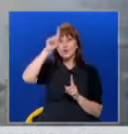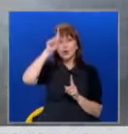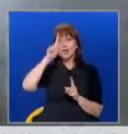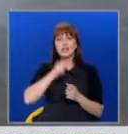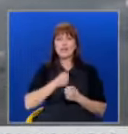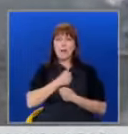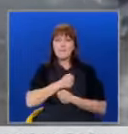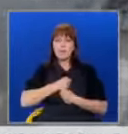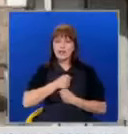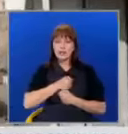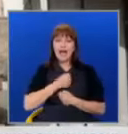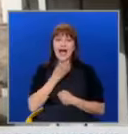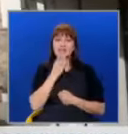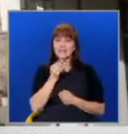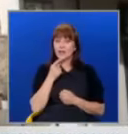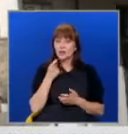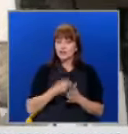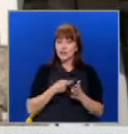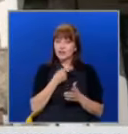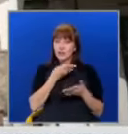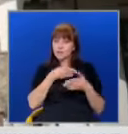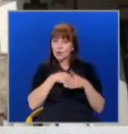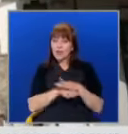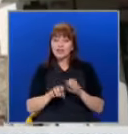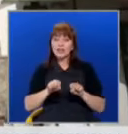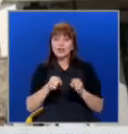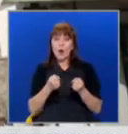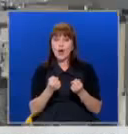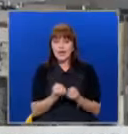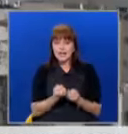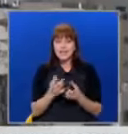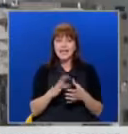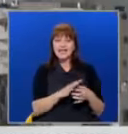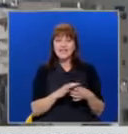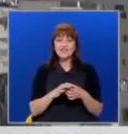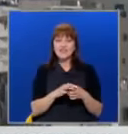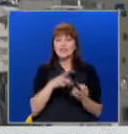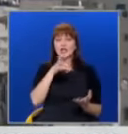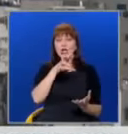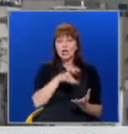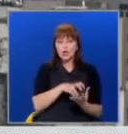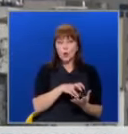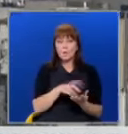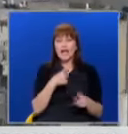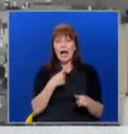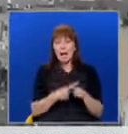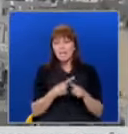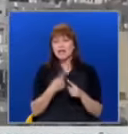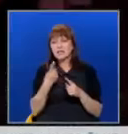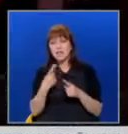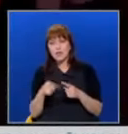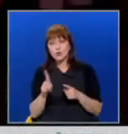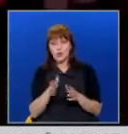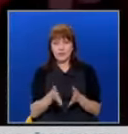мъчениците. А Израел твърди, че там се укриват терористи, свързани с групировките Хамас, Ислямски джихад и с властите в